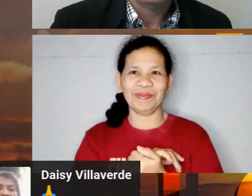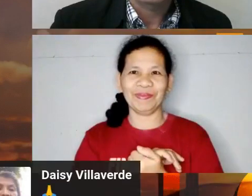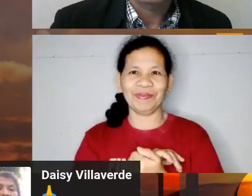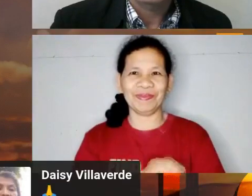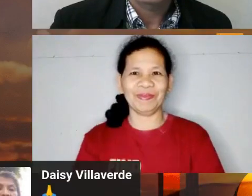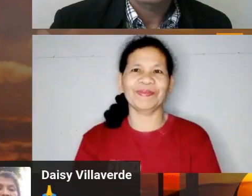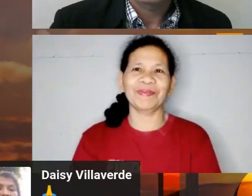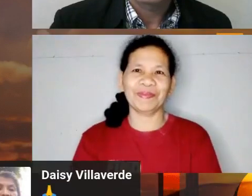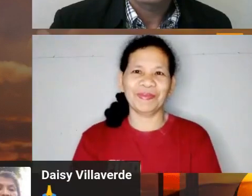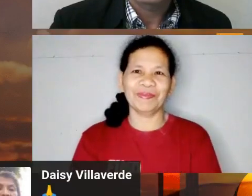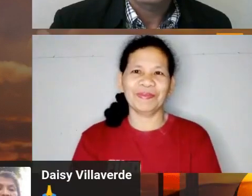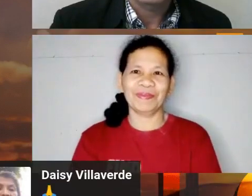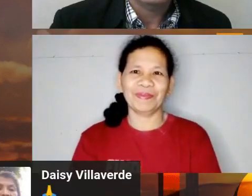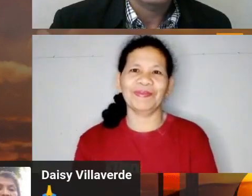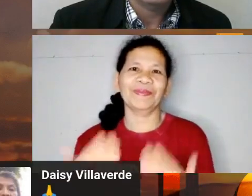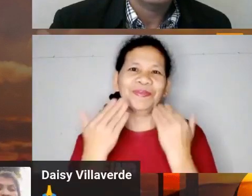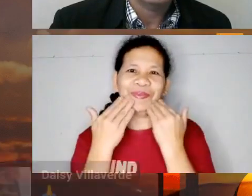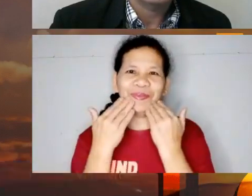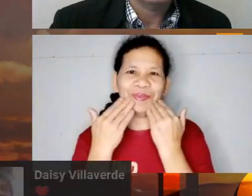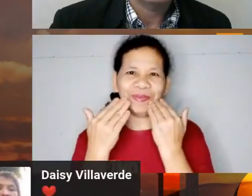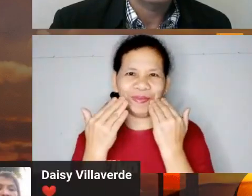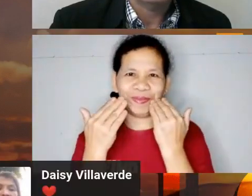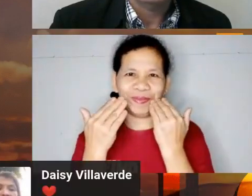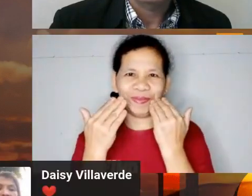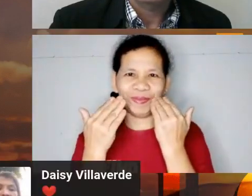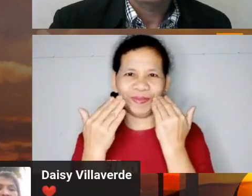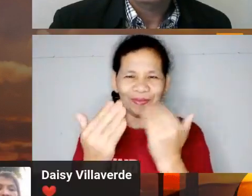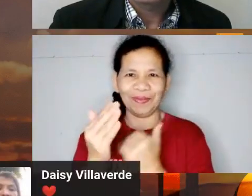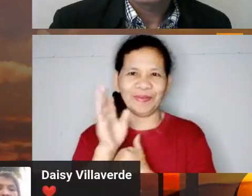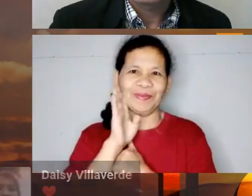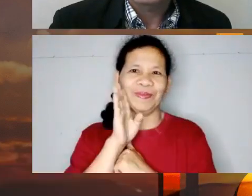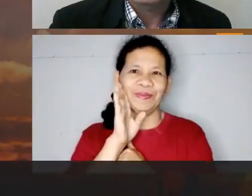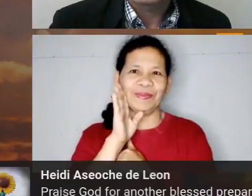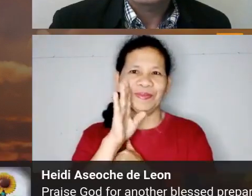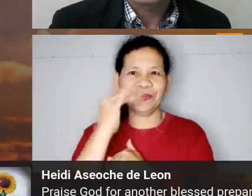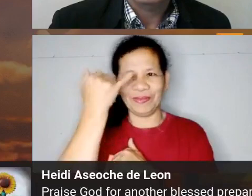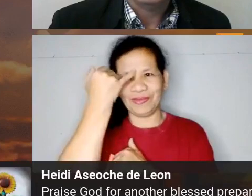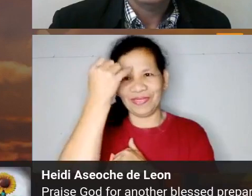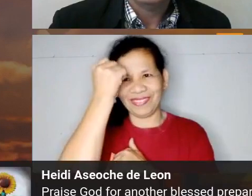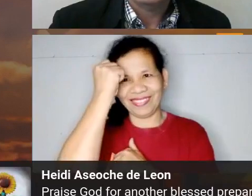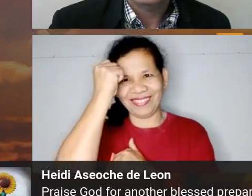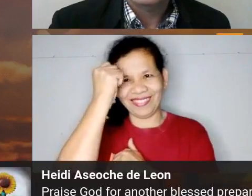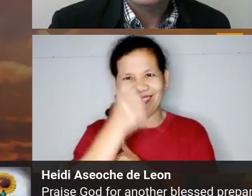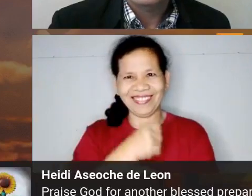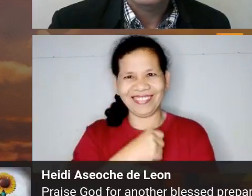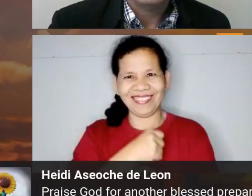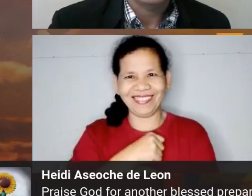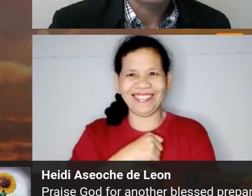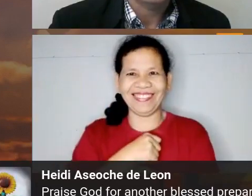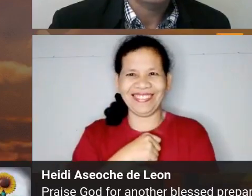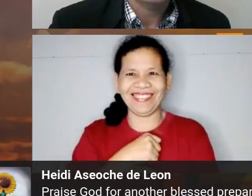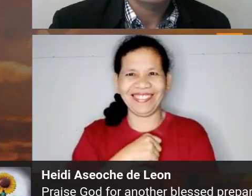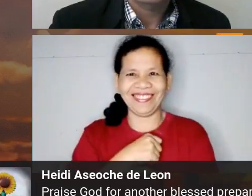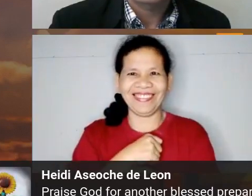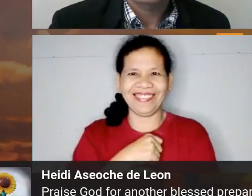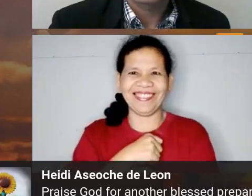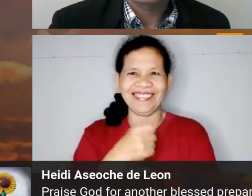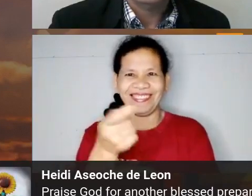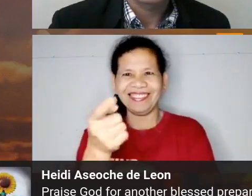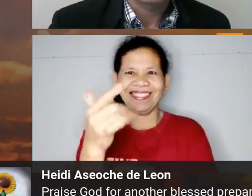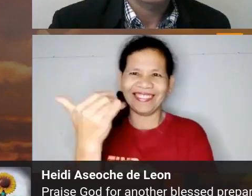Okay. Thank you so much, Brother Joseph. Talagang nakadilaw tayo ngayon pareho, ha? At